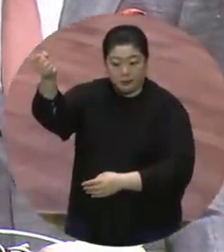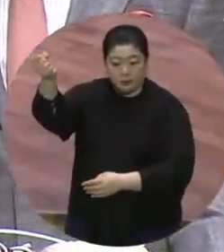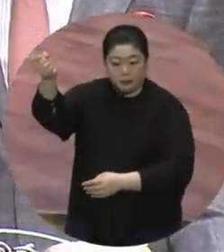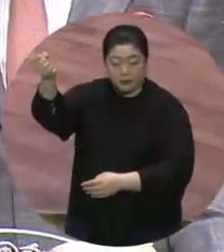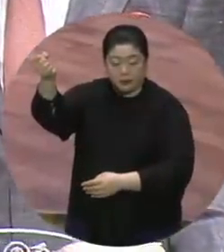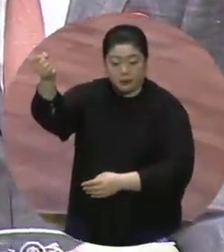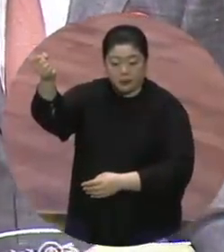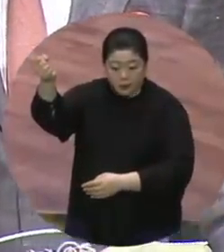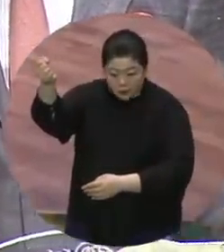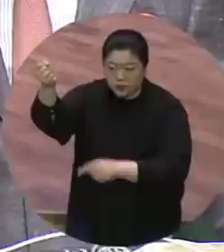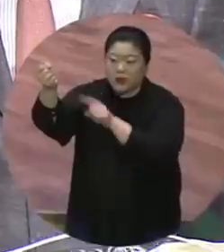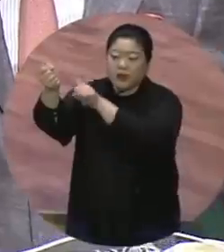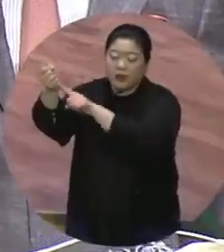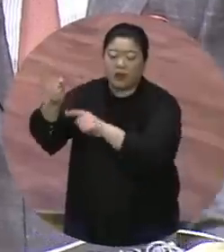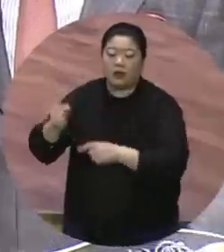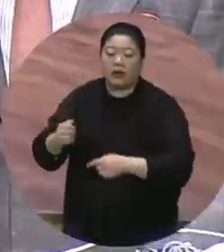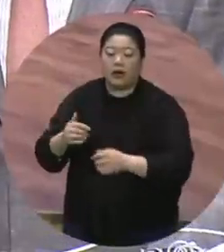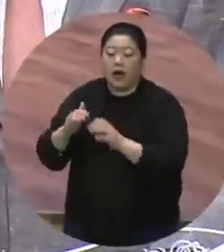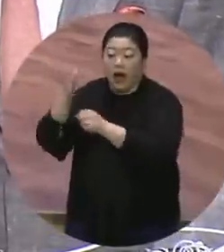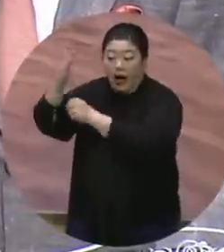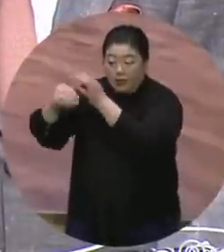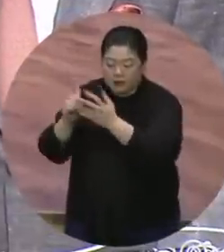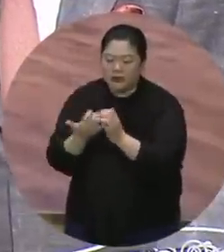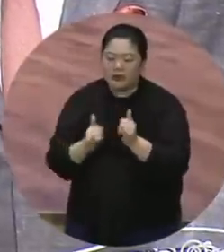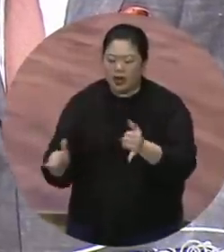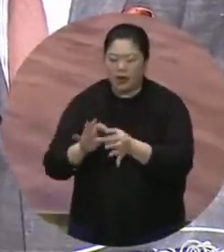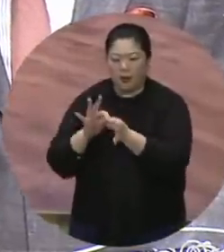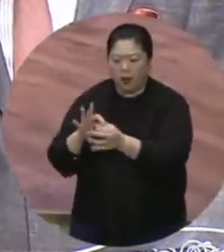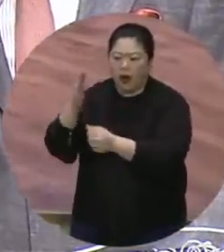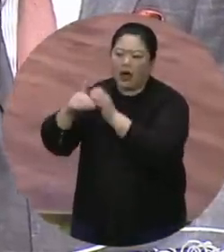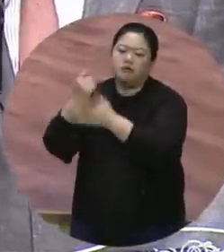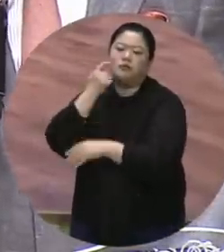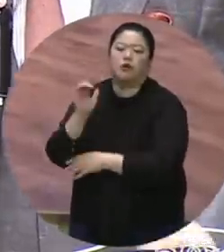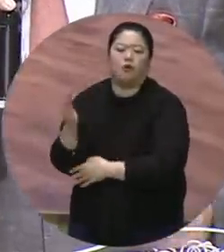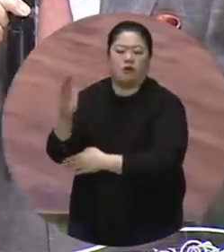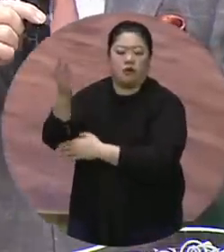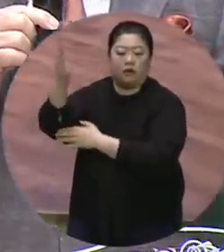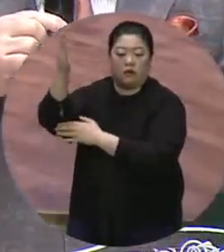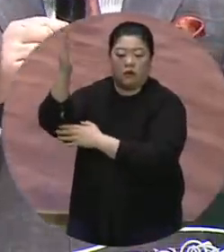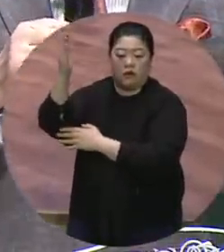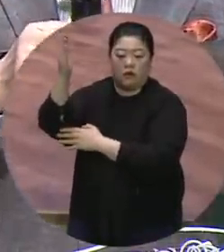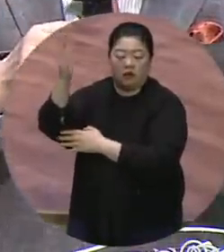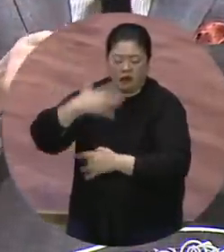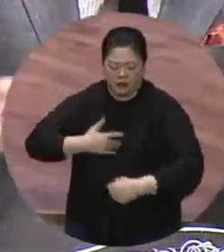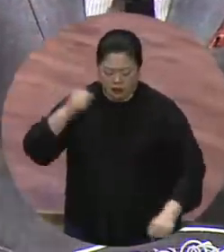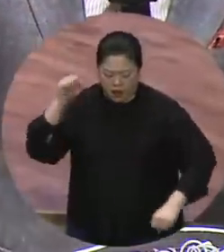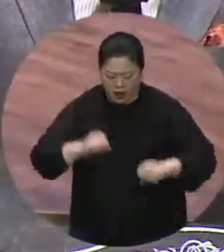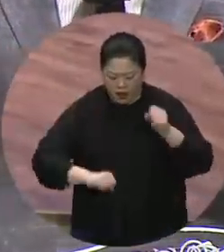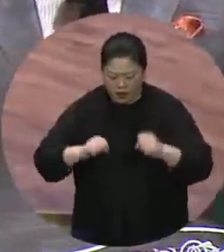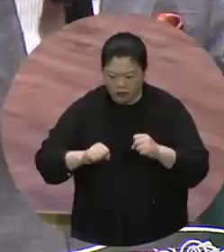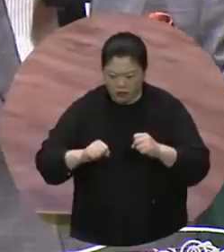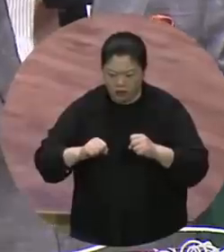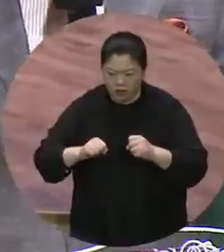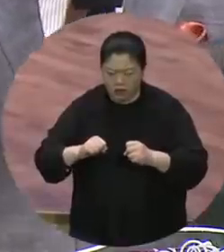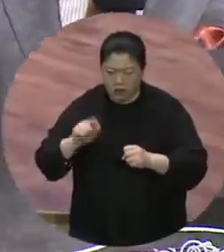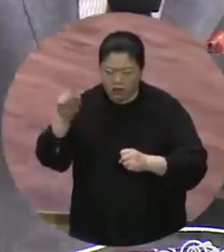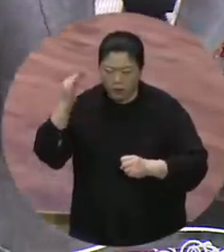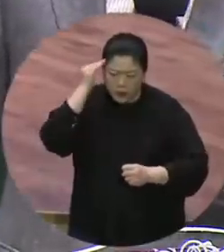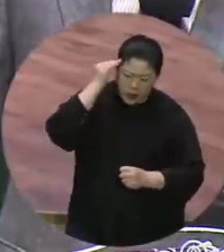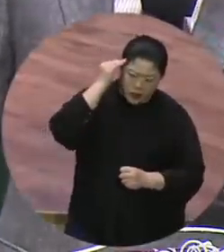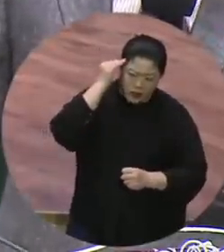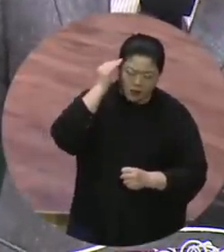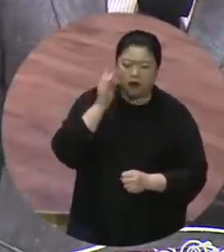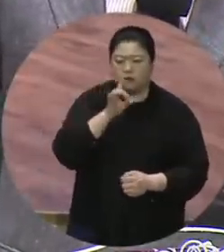하나님 당신들 통해 영광 받게 하죠. 아, 하나님 영광 받으시도록. 이렇게 높여주신다니까요, 하나님.